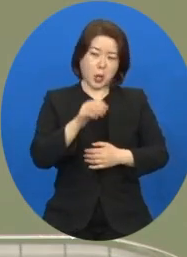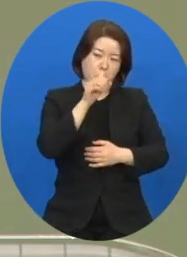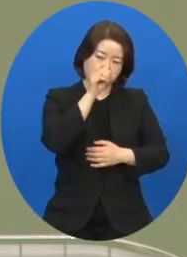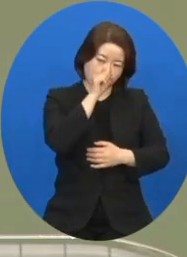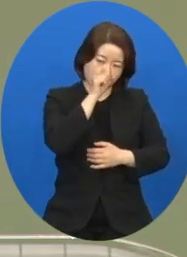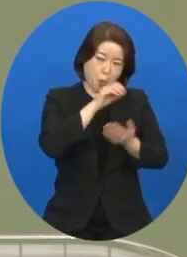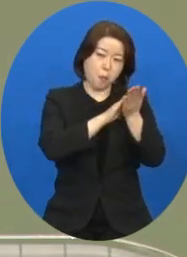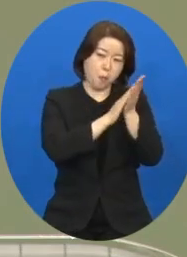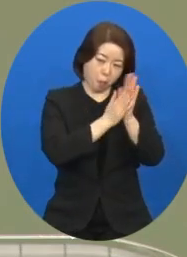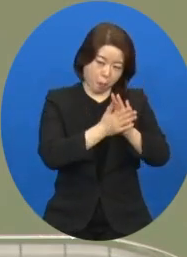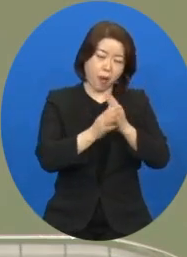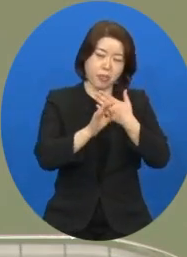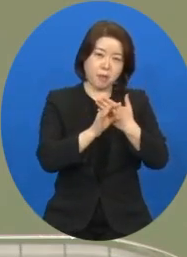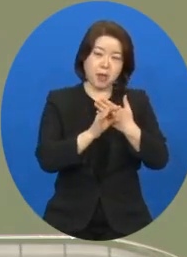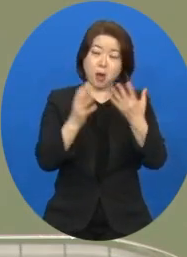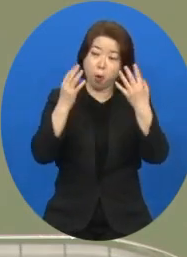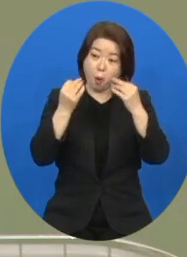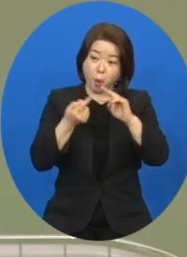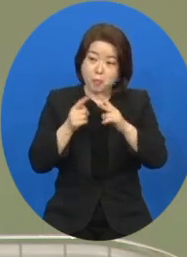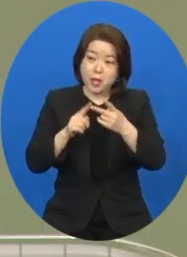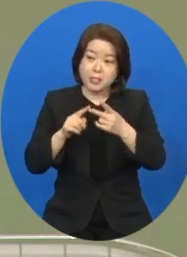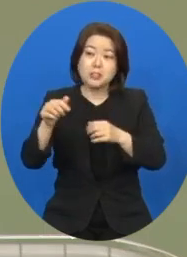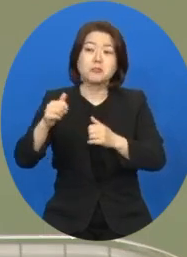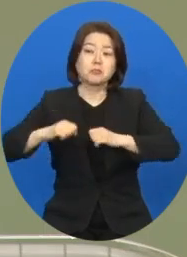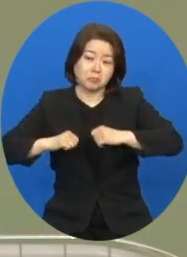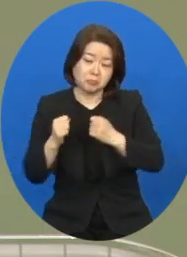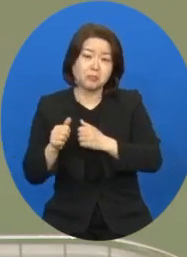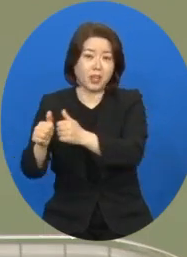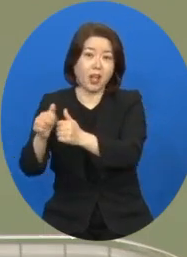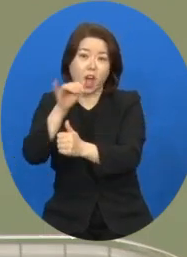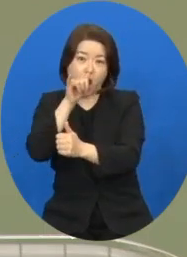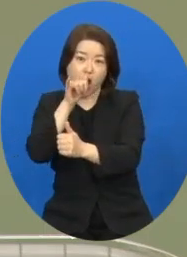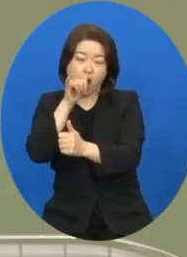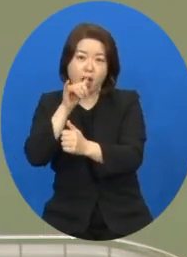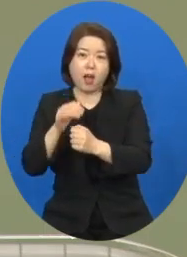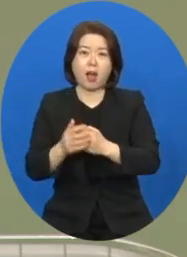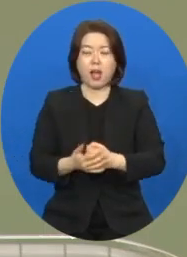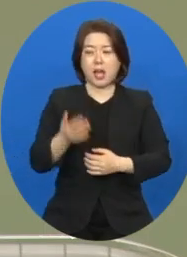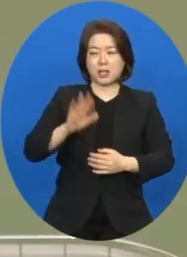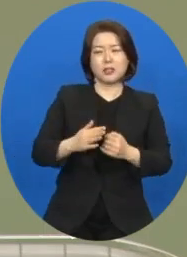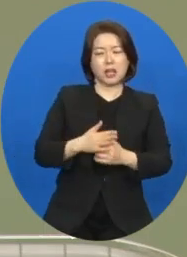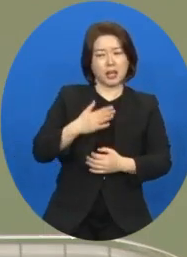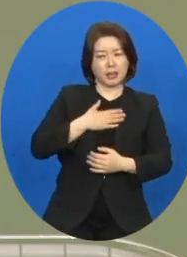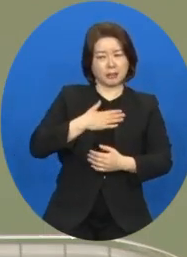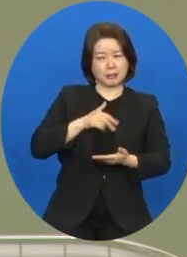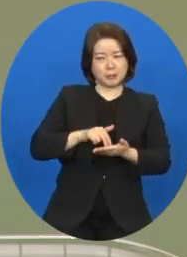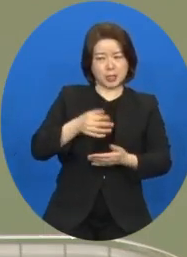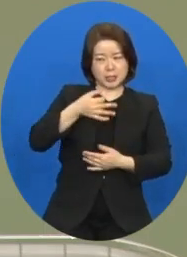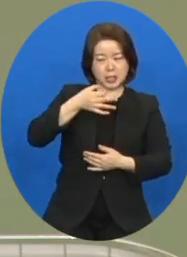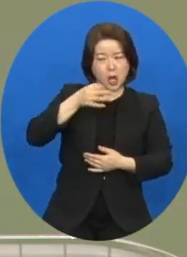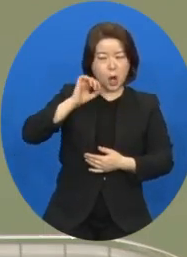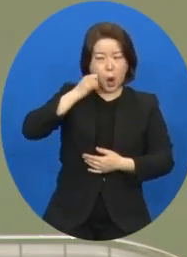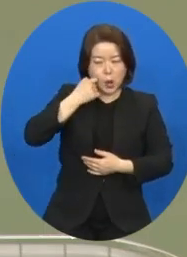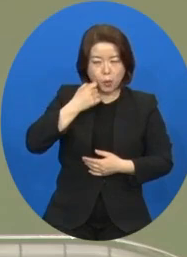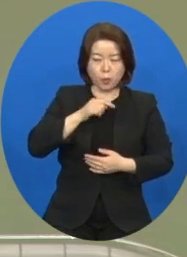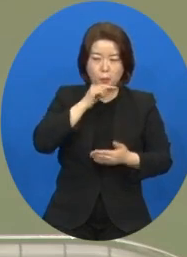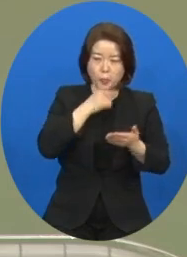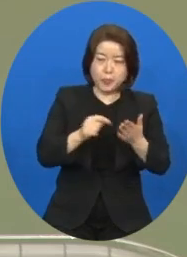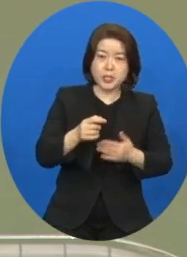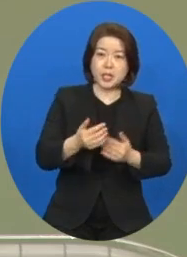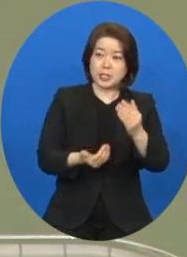좋아지는 거라면 그럼 얼마든지 하죠. 네. 나에게 어려우면, 손해가 되면,